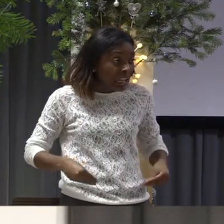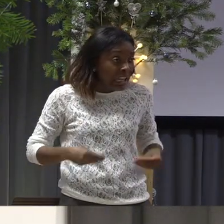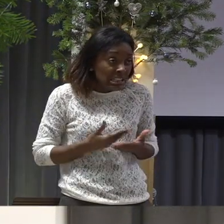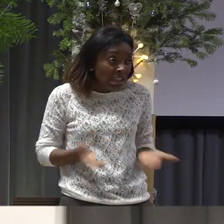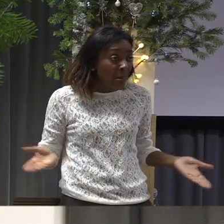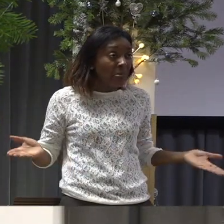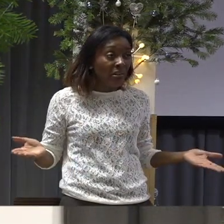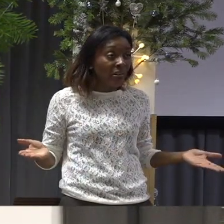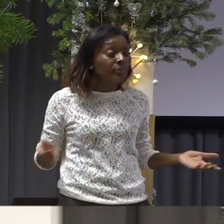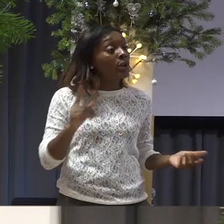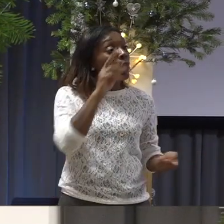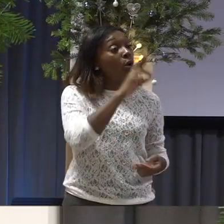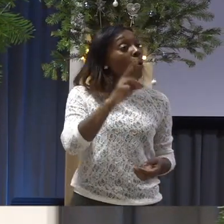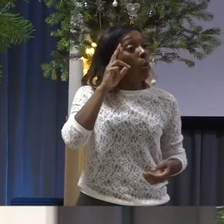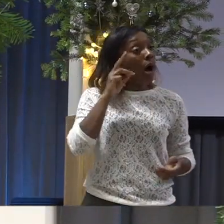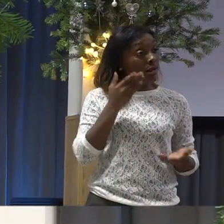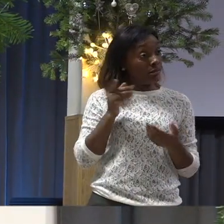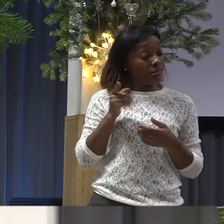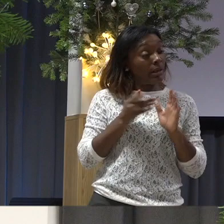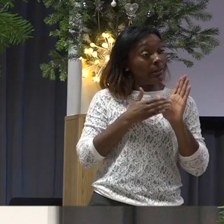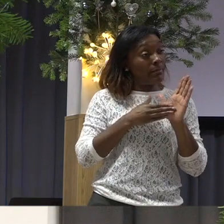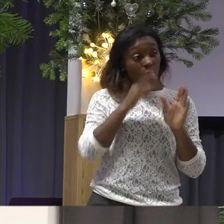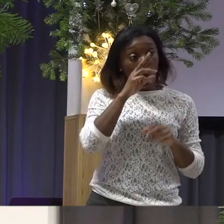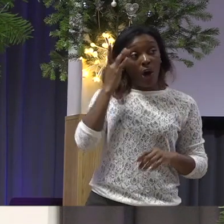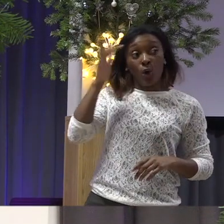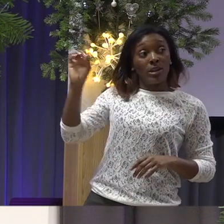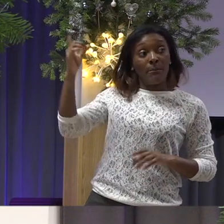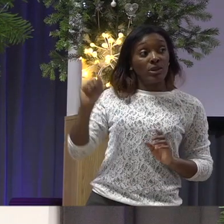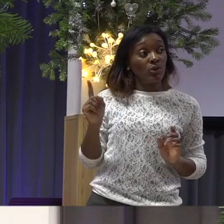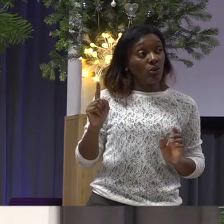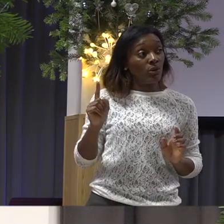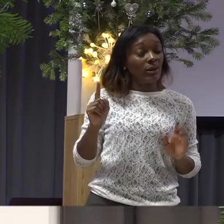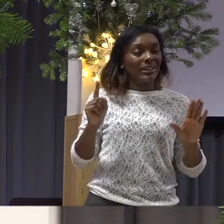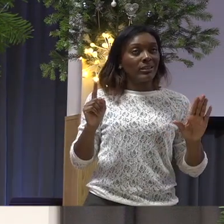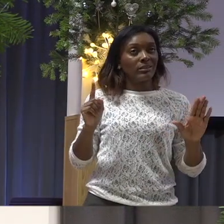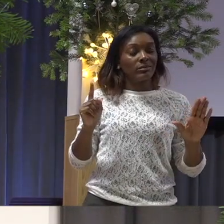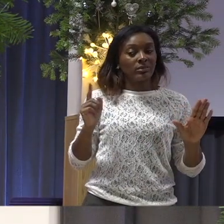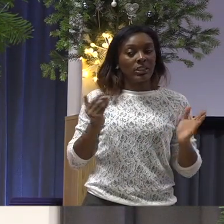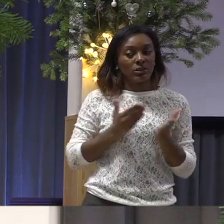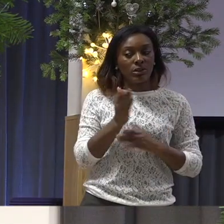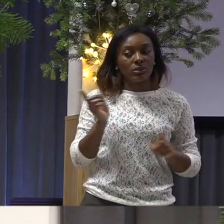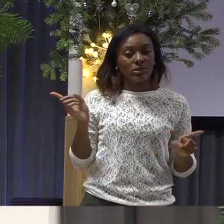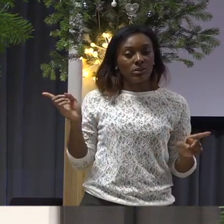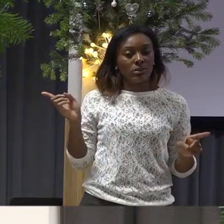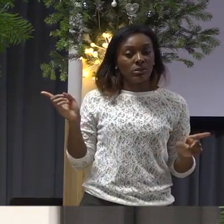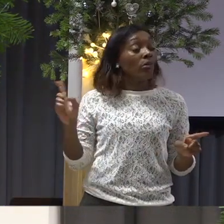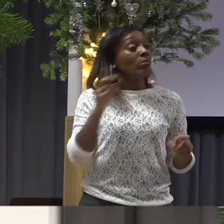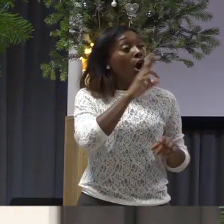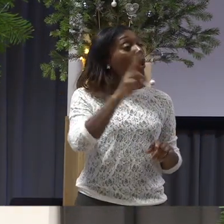Dieu. Ce n'était pas un roi d'Israël à qui on pourrait reprocher le manque de connaissance du Dieu unique. C'était un roi